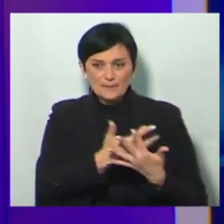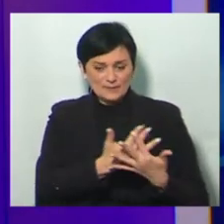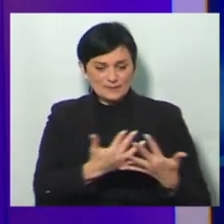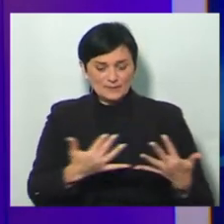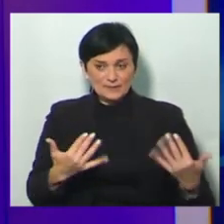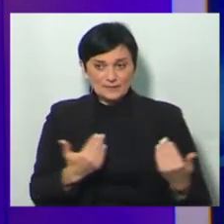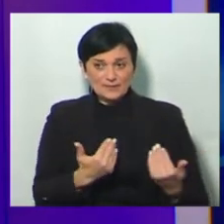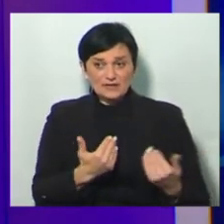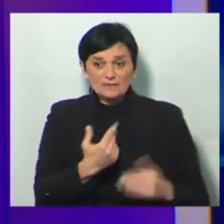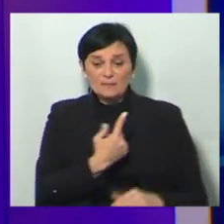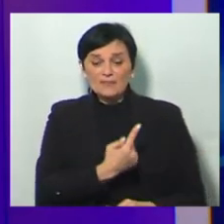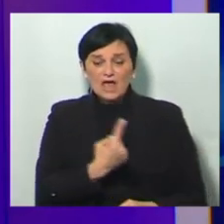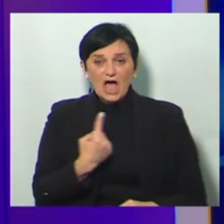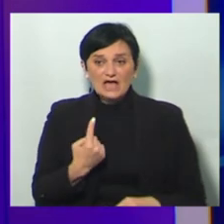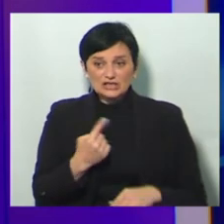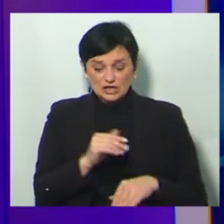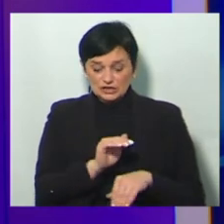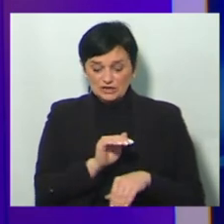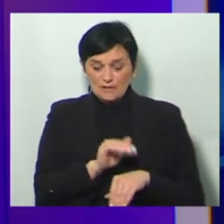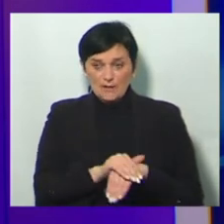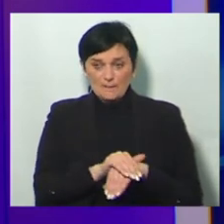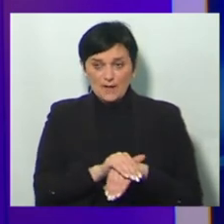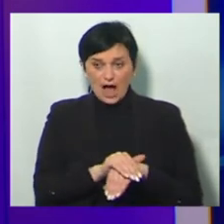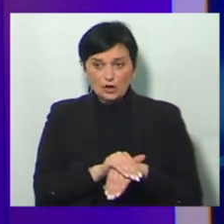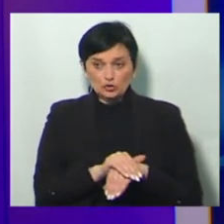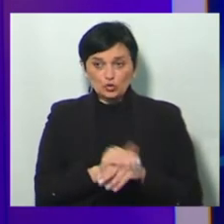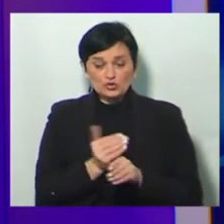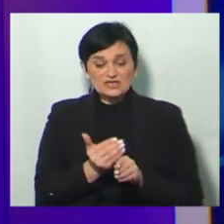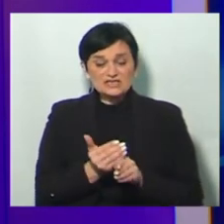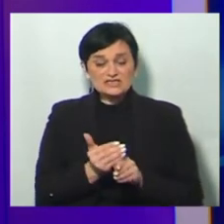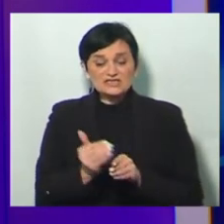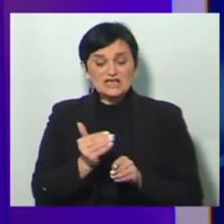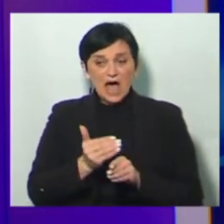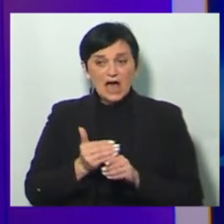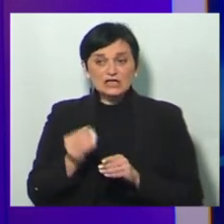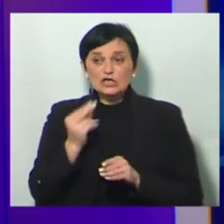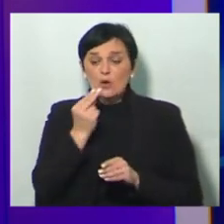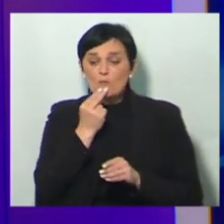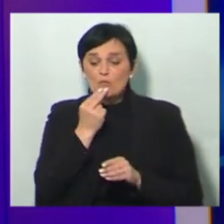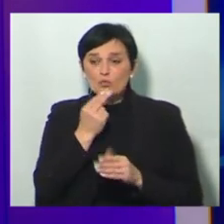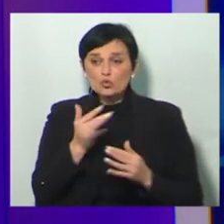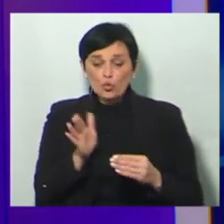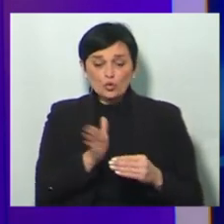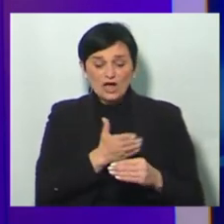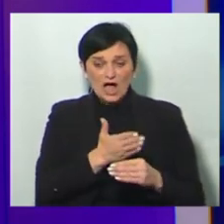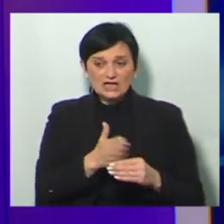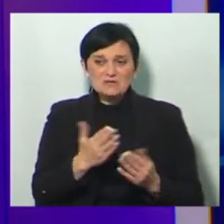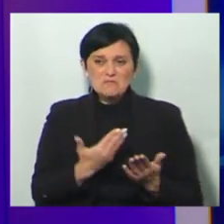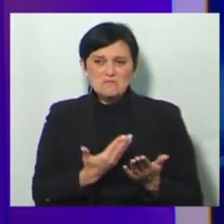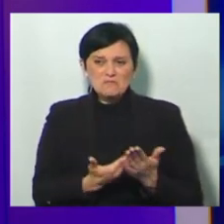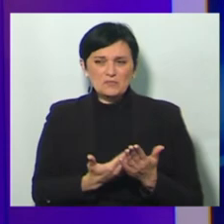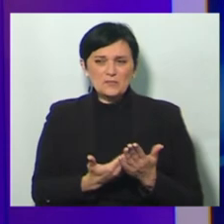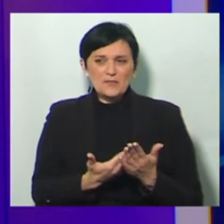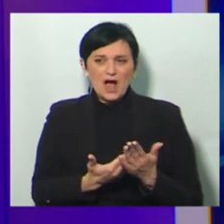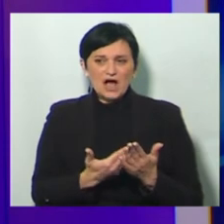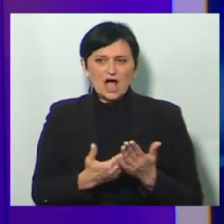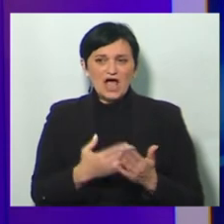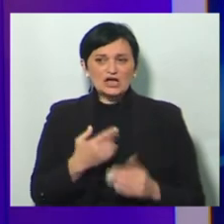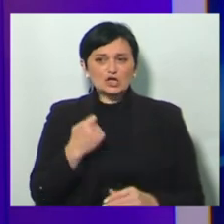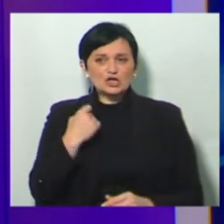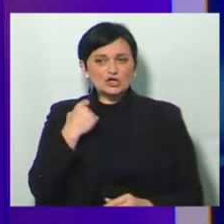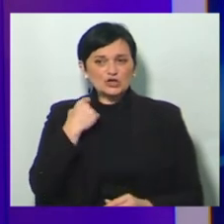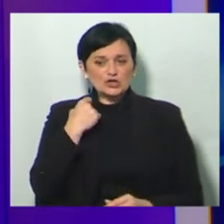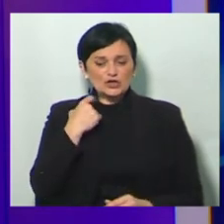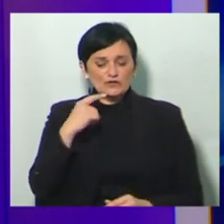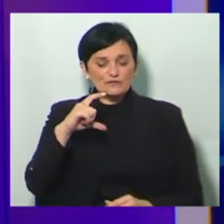შემთხვევაში ერთ-ერთი ფაქტორი გარდა ცალკეული პროდუქტების გადანაწილებისა, გარდა მაგალითად ღვინის